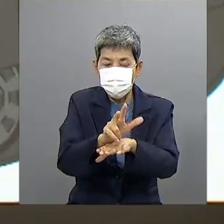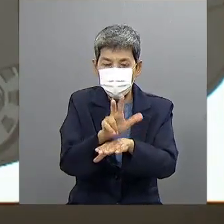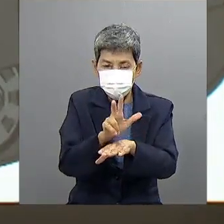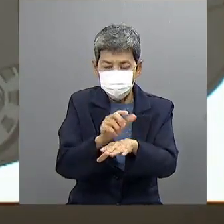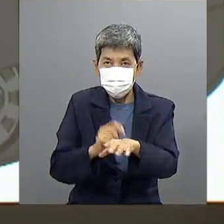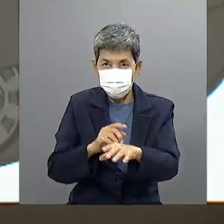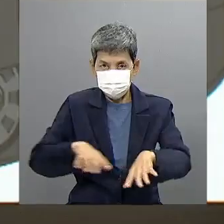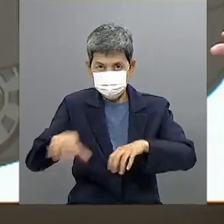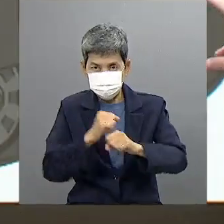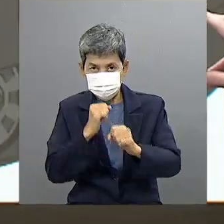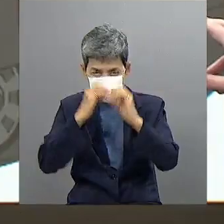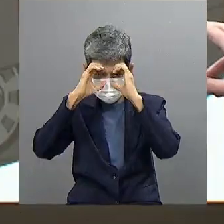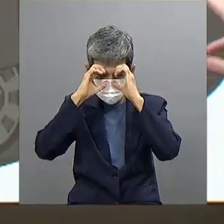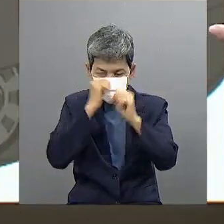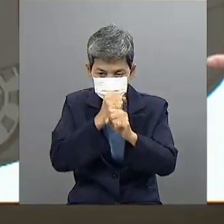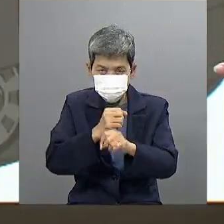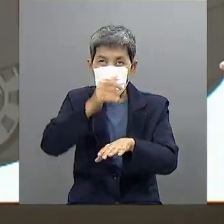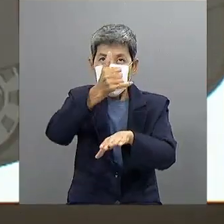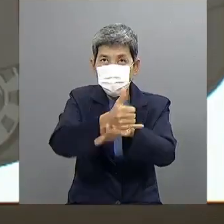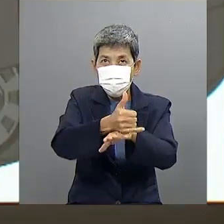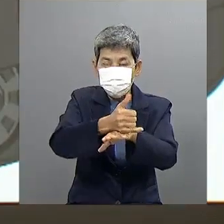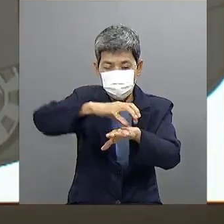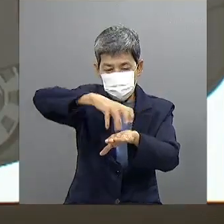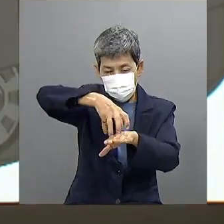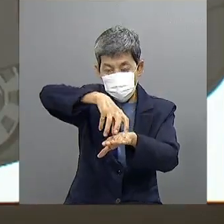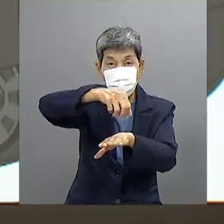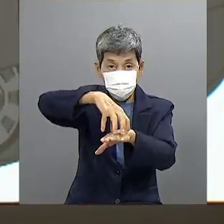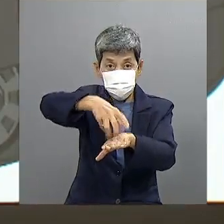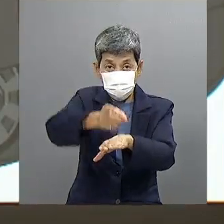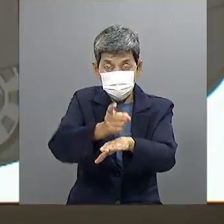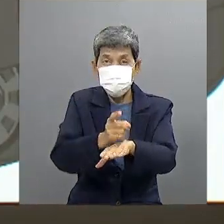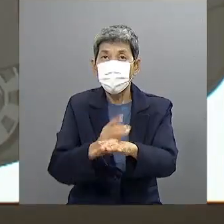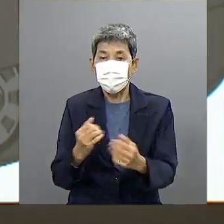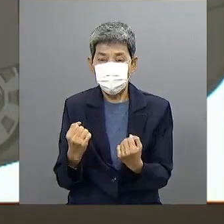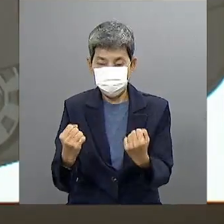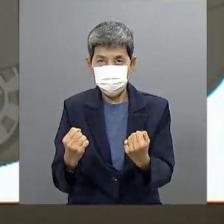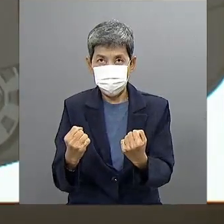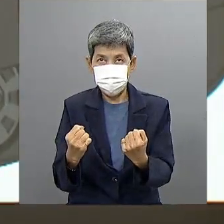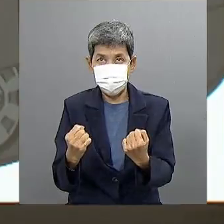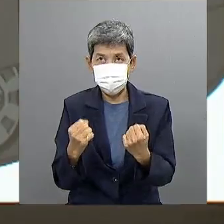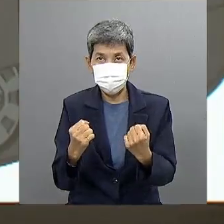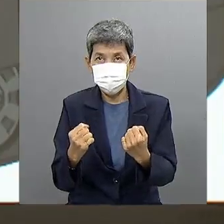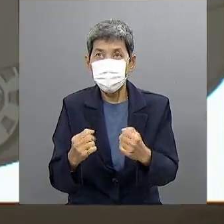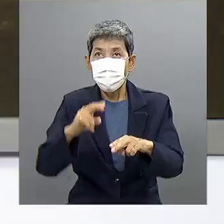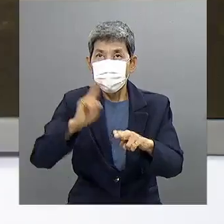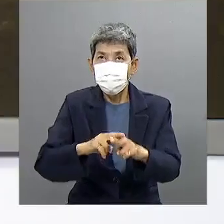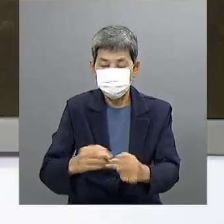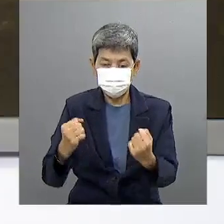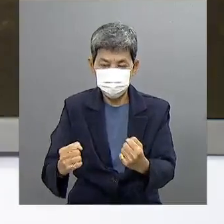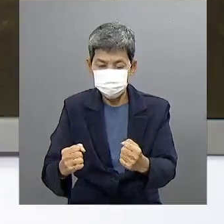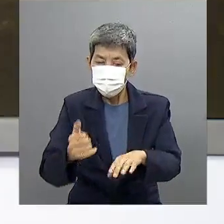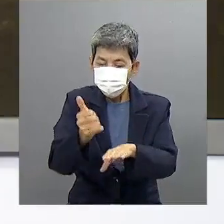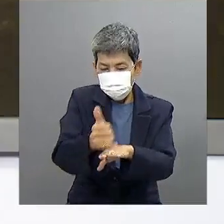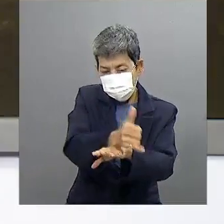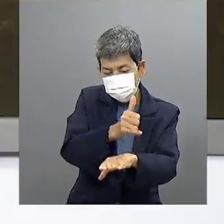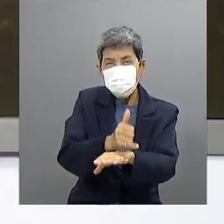รถค่ะนั่งอยู่บนแท่นหมุนค่ะขณะที่พลขับนั่งอยู่ติดกับแท่นนะคะดังนั้นนั่นหมายความว่าอะไรนั่นหมาย